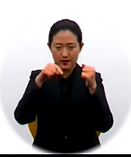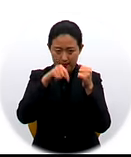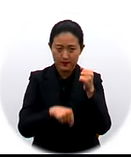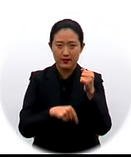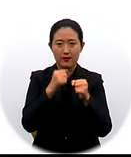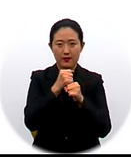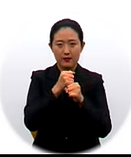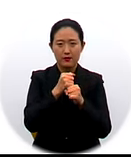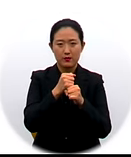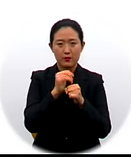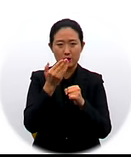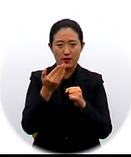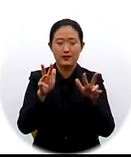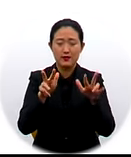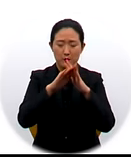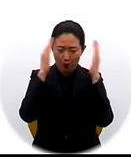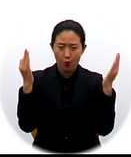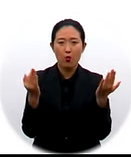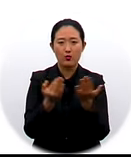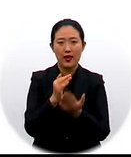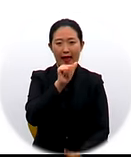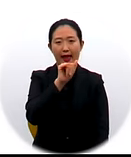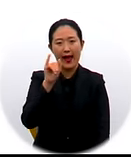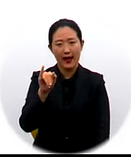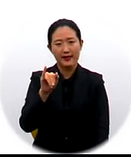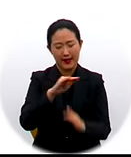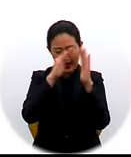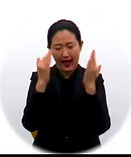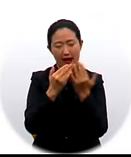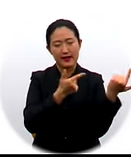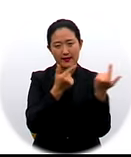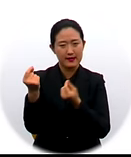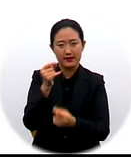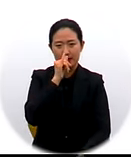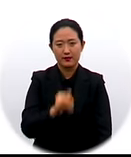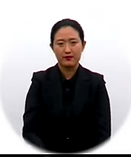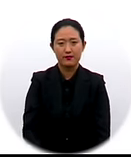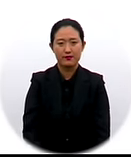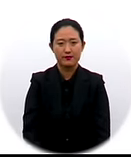깊게 침투되어 있는데요. 좀 거칠게 말하면 이제는 거의 모든 영역에 AI가 없는